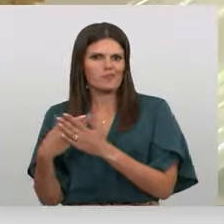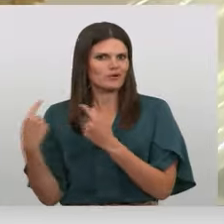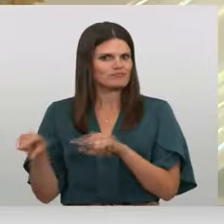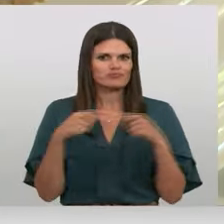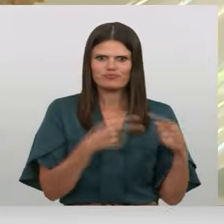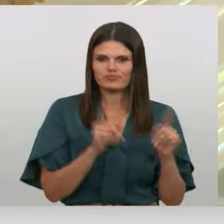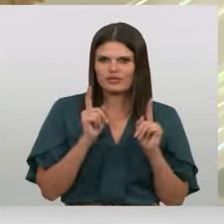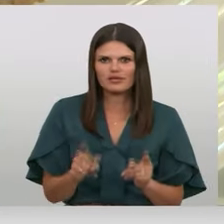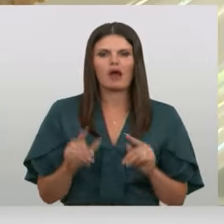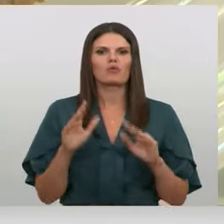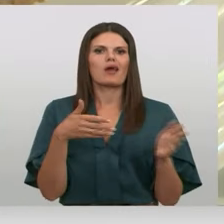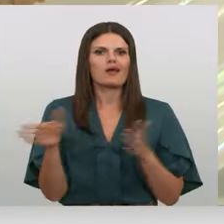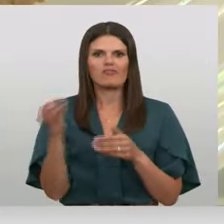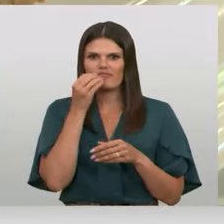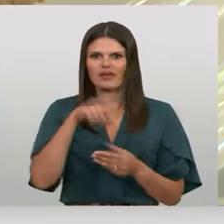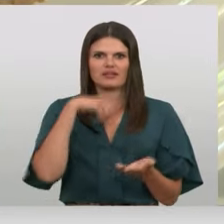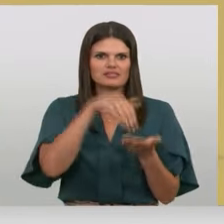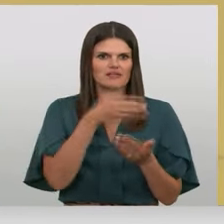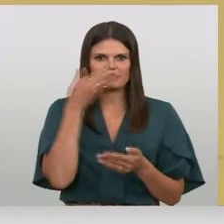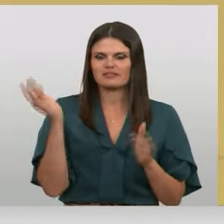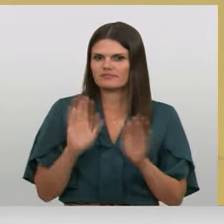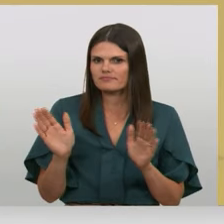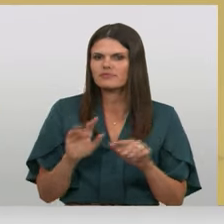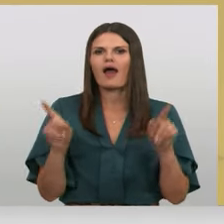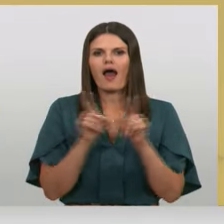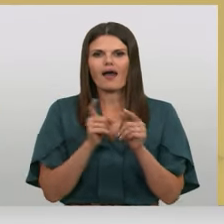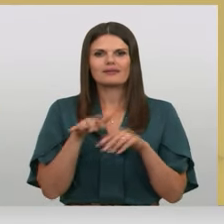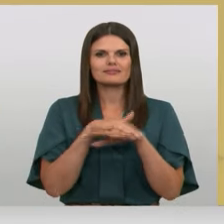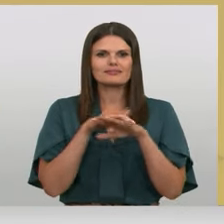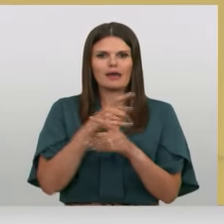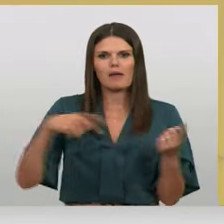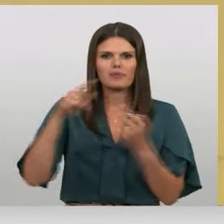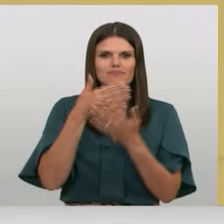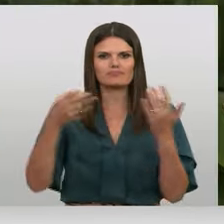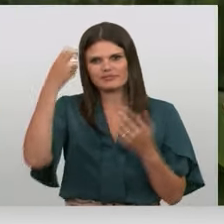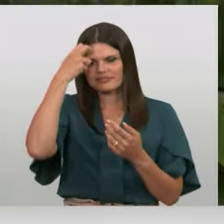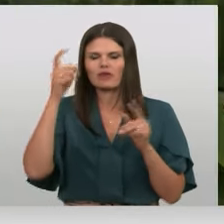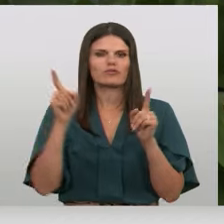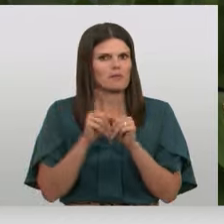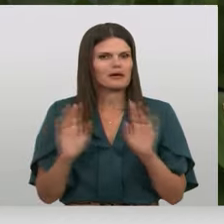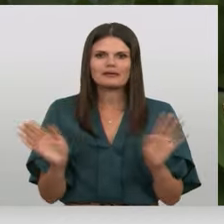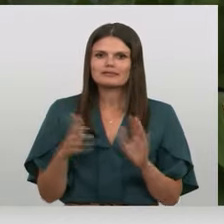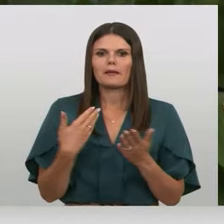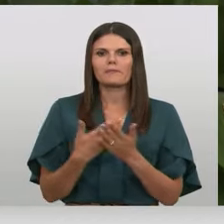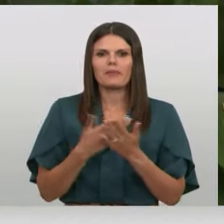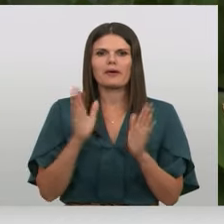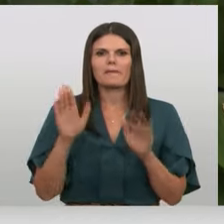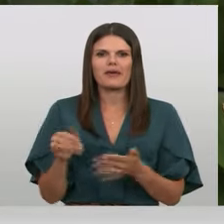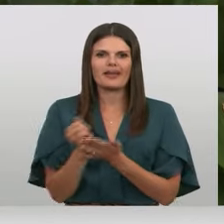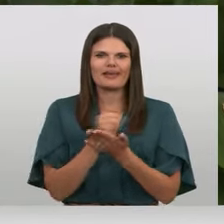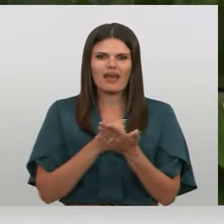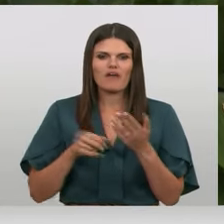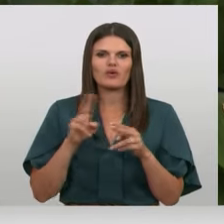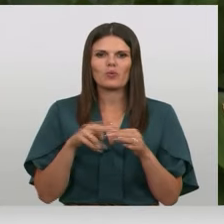ēdienu ilgi neglabāt siltumā. Tiks atspēkoti arī sabiedrībā izplatījušies mīti. Par to ievārījumu un pelējumu,